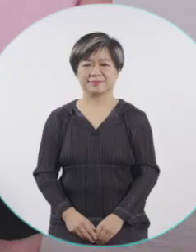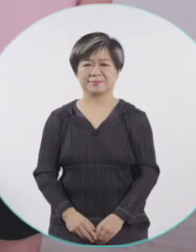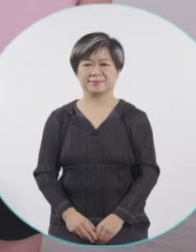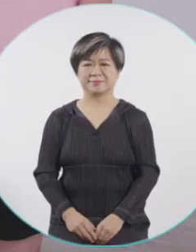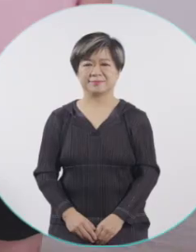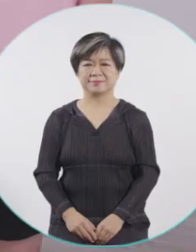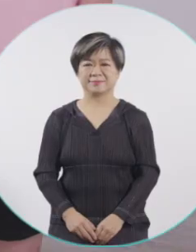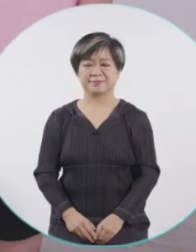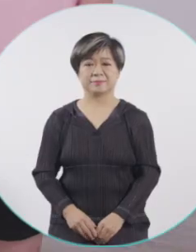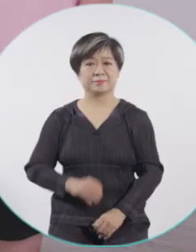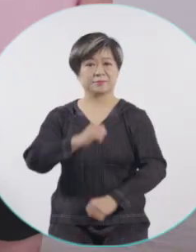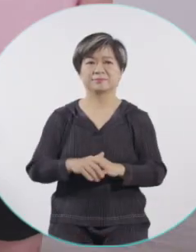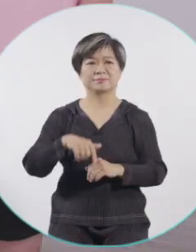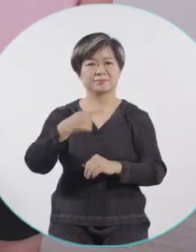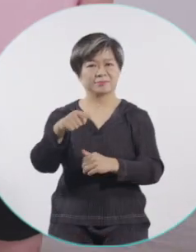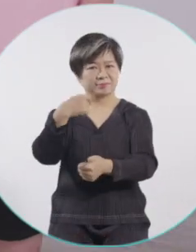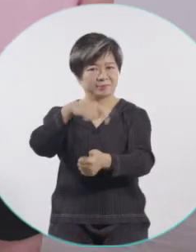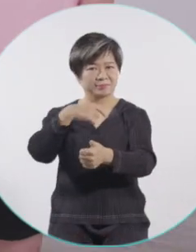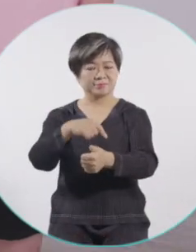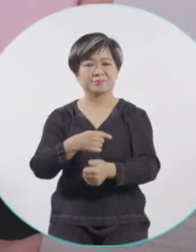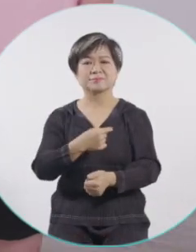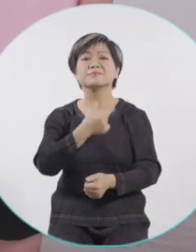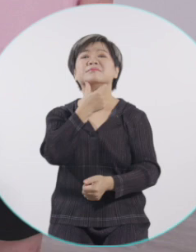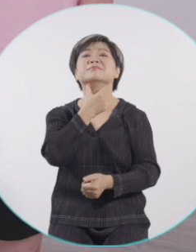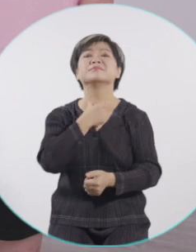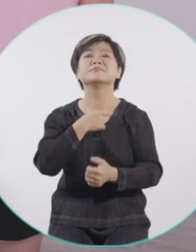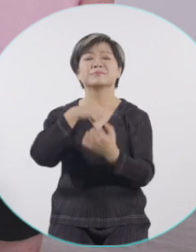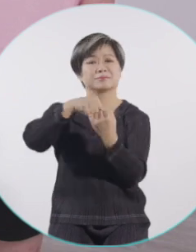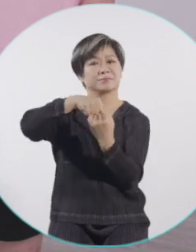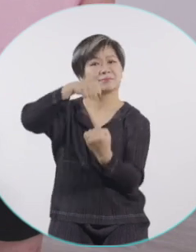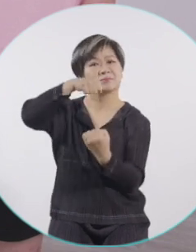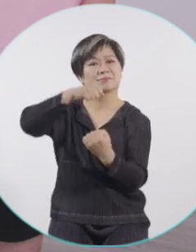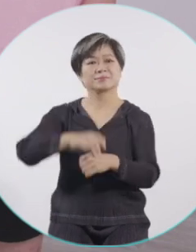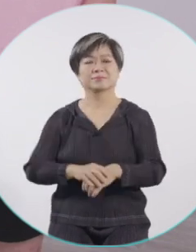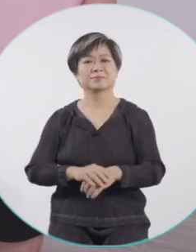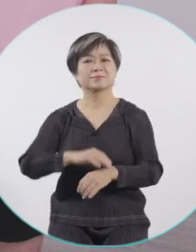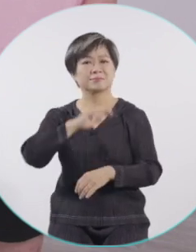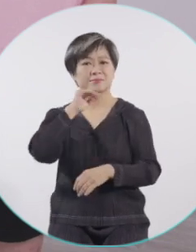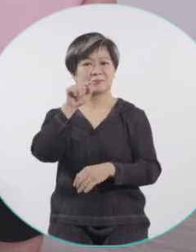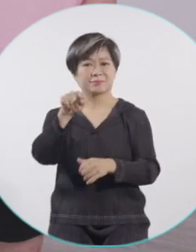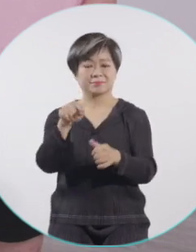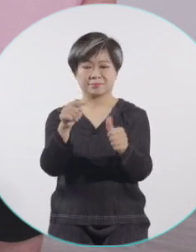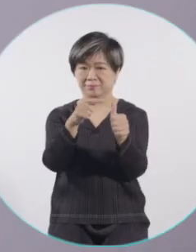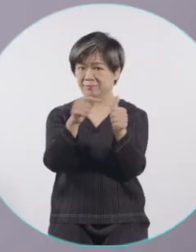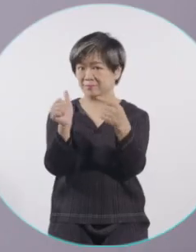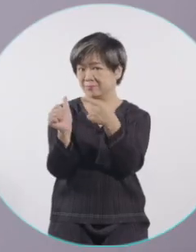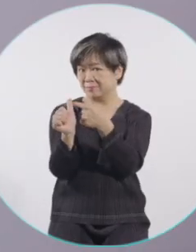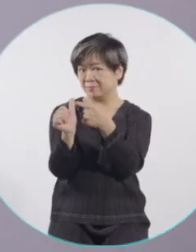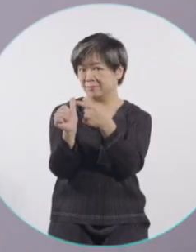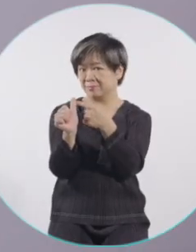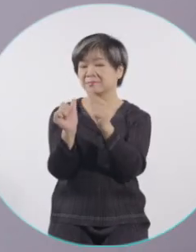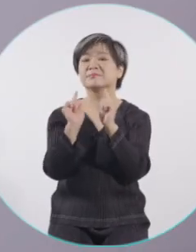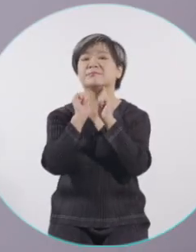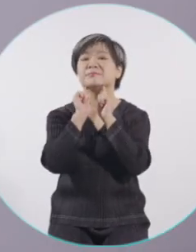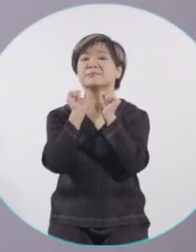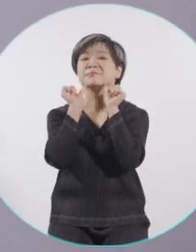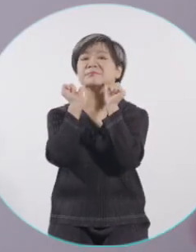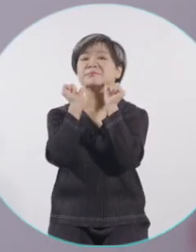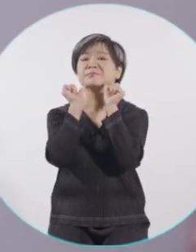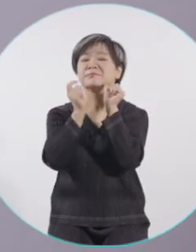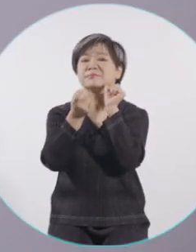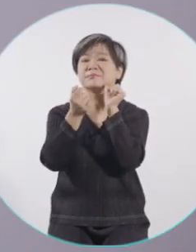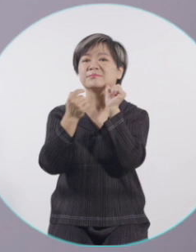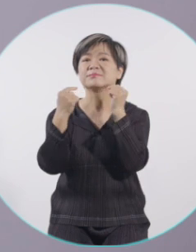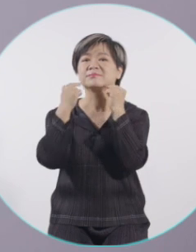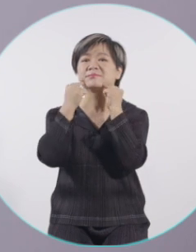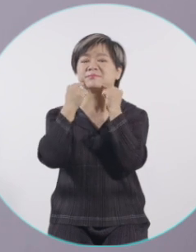那接下来我们要做颈关节前侧的伸展，那我们待会就是用你的双手大拇指放在你的下巴，然后微微的把你